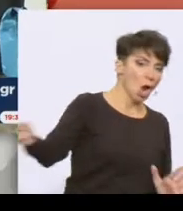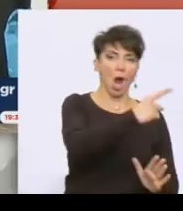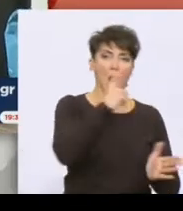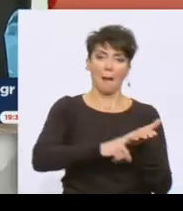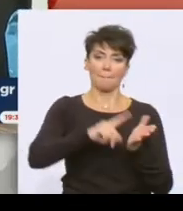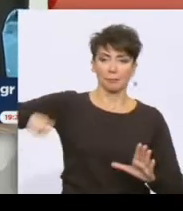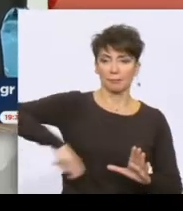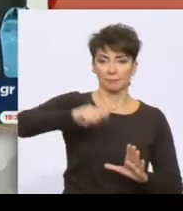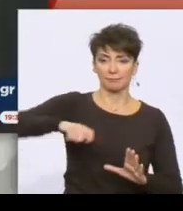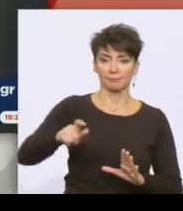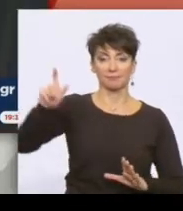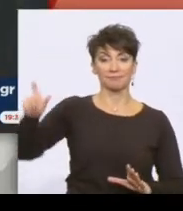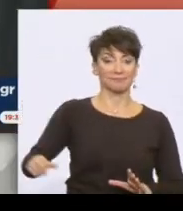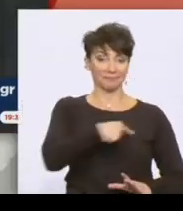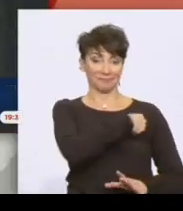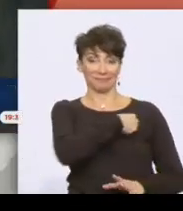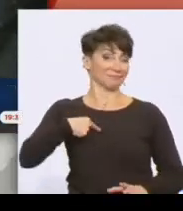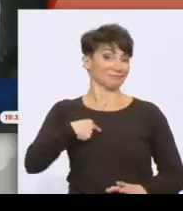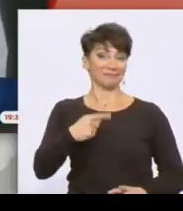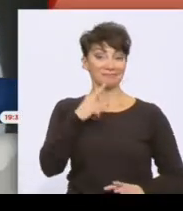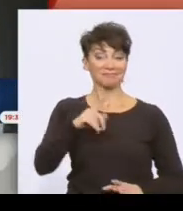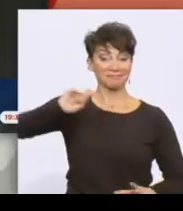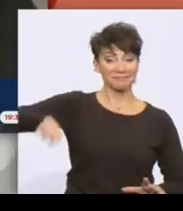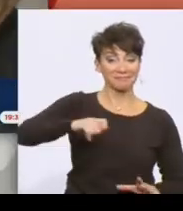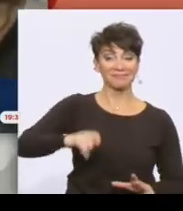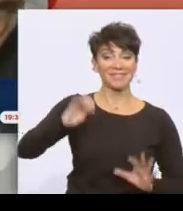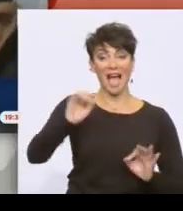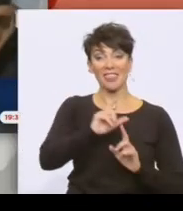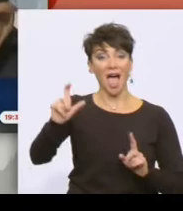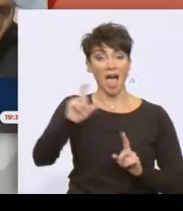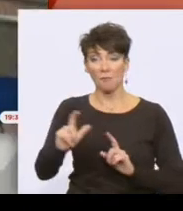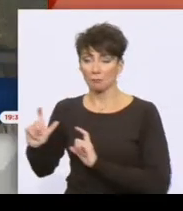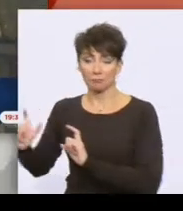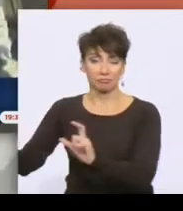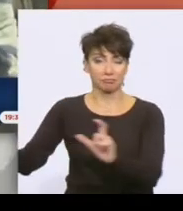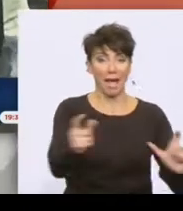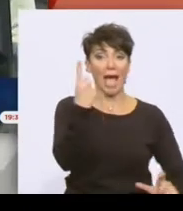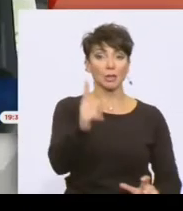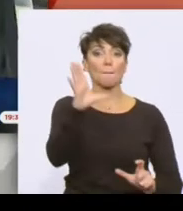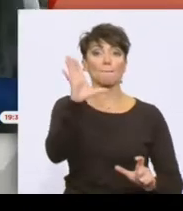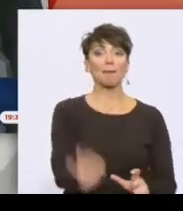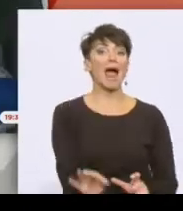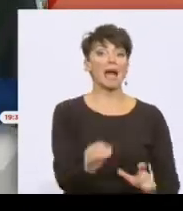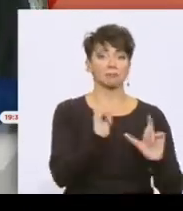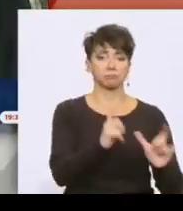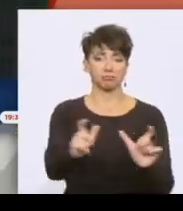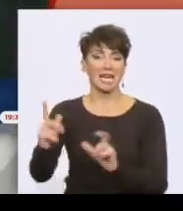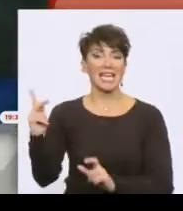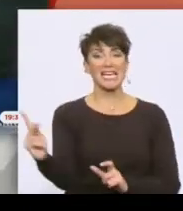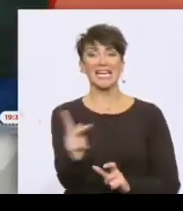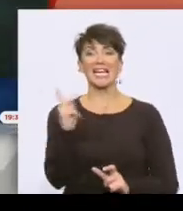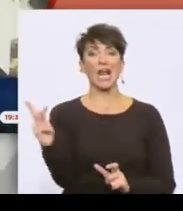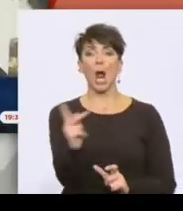του Προεδρικού Μεγάρου, Βασίλης Μπέκας, μαγειρεύει και προσφέρει κάθε εβδομάδα 150 μερίδες φαγητού στην κοινωνική κουζίνα